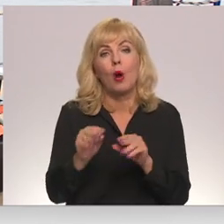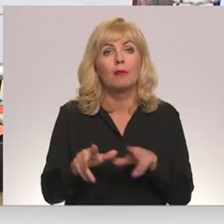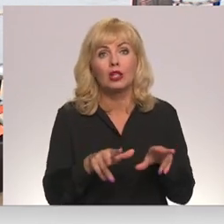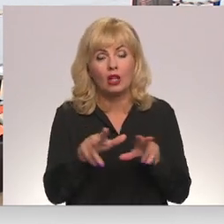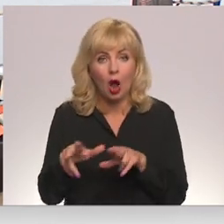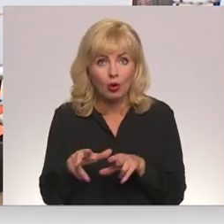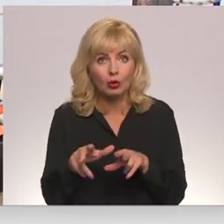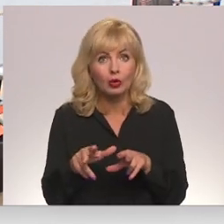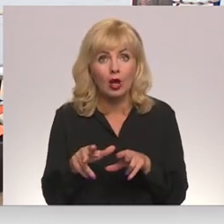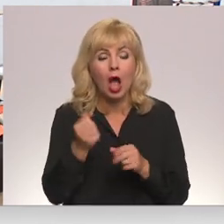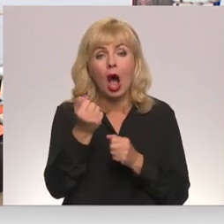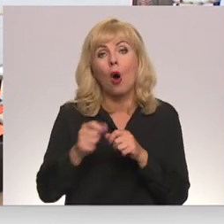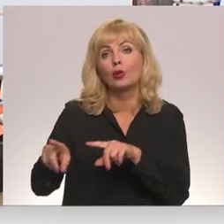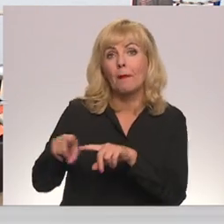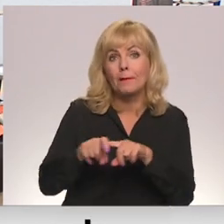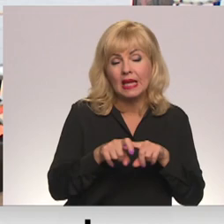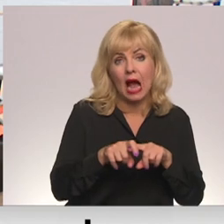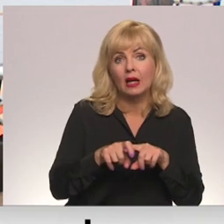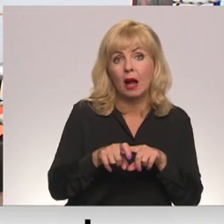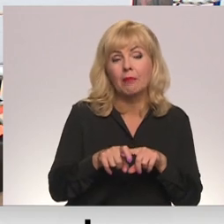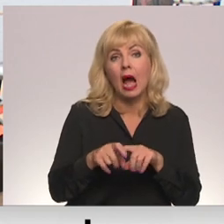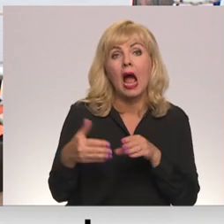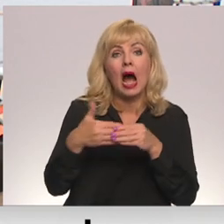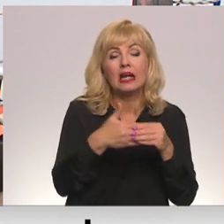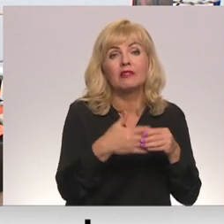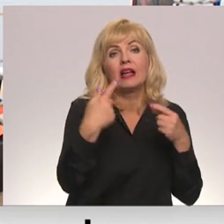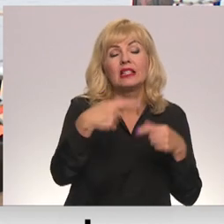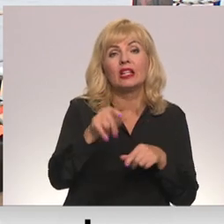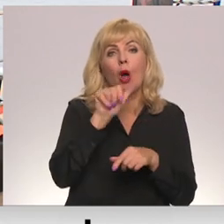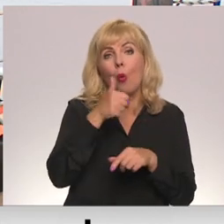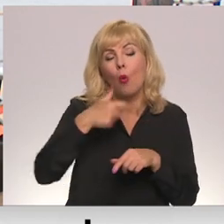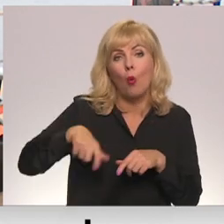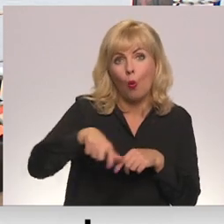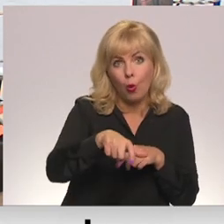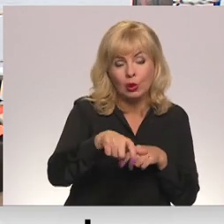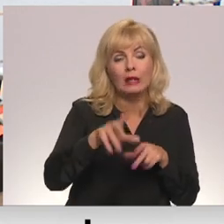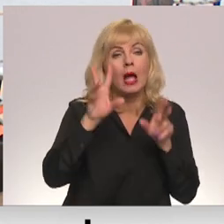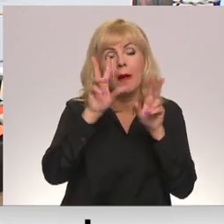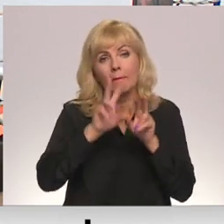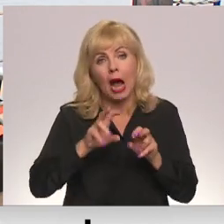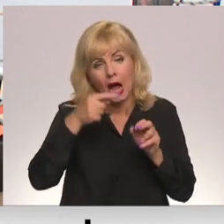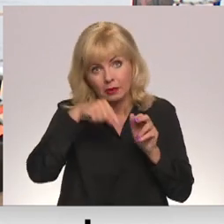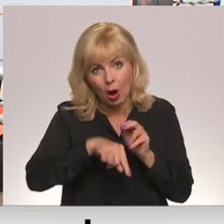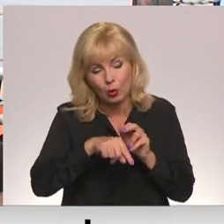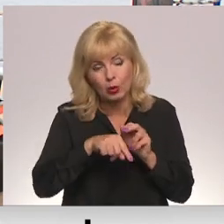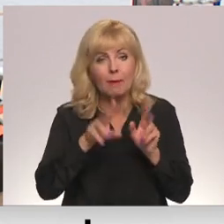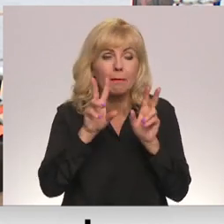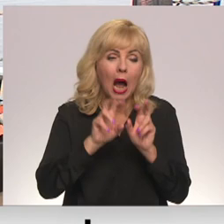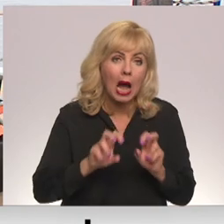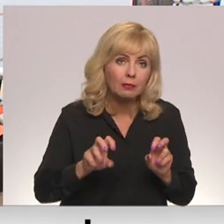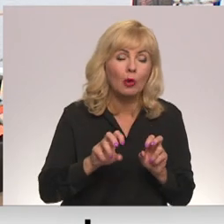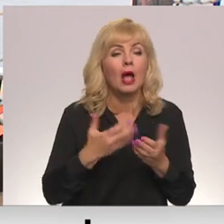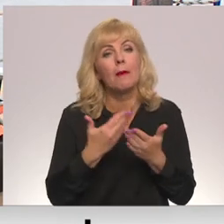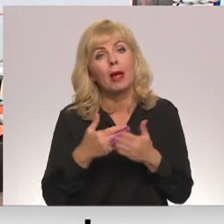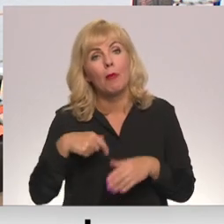auto piekabē un nokļūstot jebkurā citā ūdens tiltnē, kurā ir nepieciešami veikt šie hidrogrāfiskie mērījumi. Vai tā ir